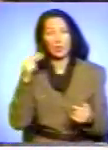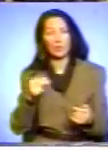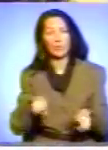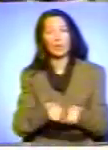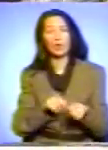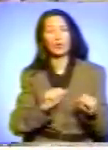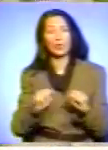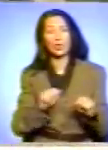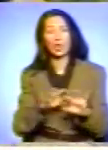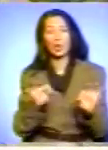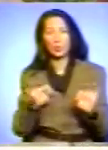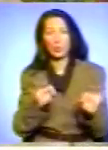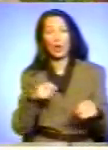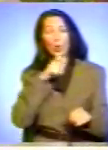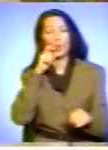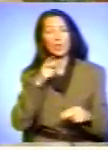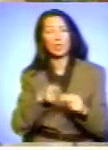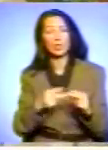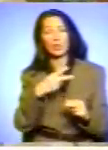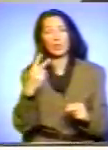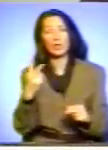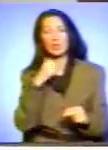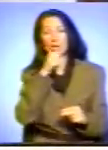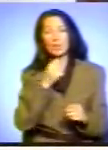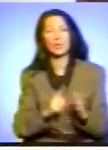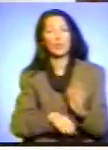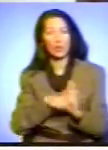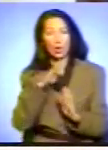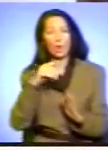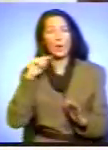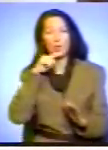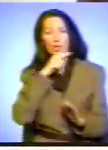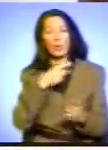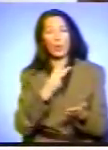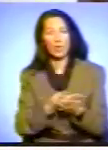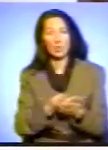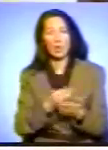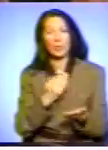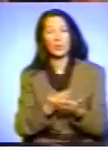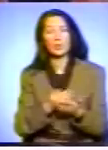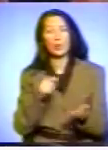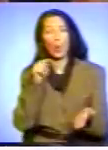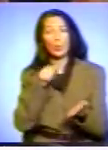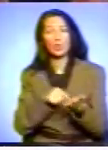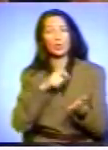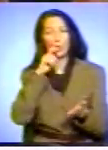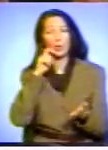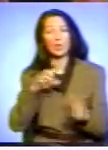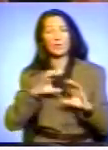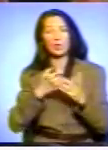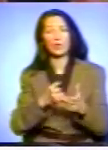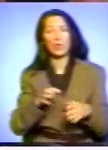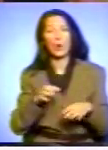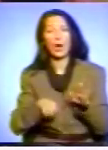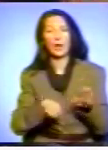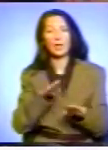розповіли, Україна закінчує 2012 рік із високими економічними показниками. Йдеться про позиції України в світовому рейтингу умов ведення бізнесу. Там